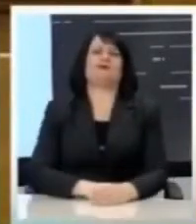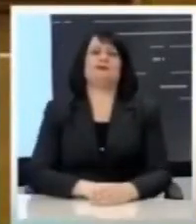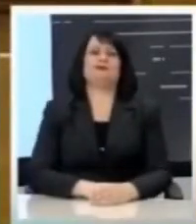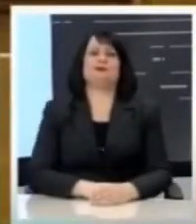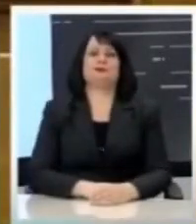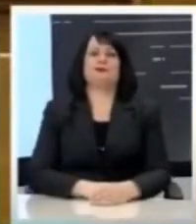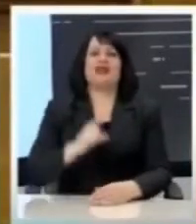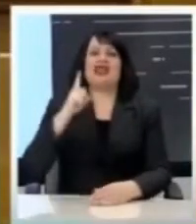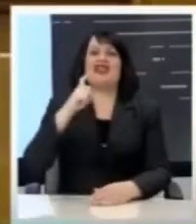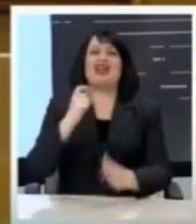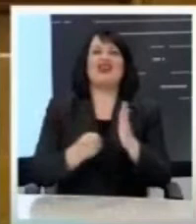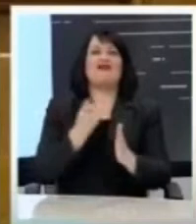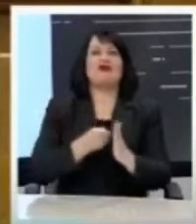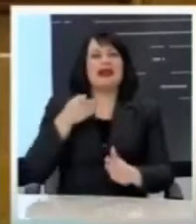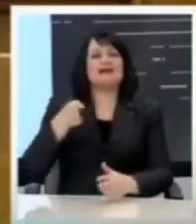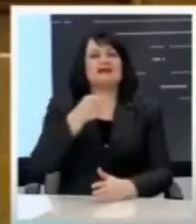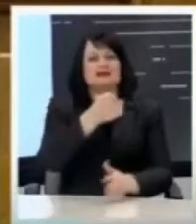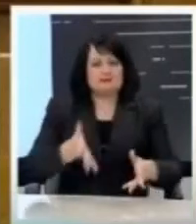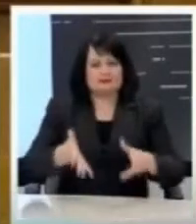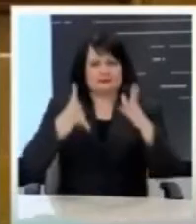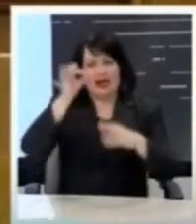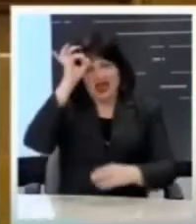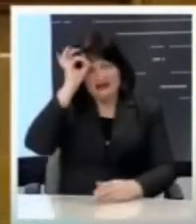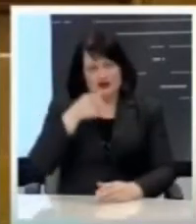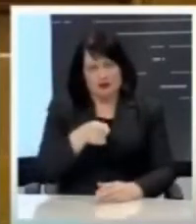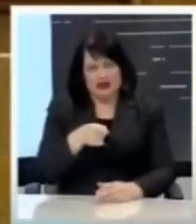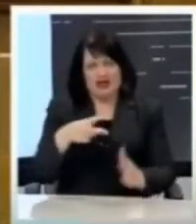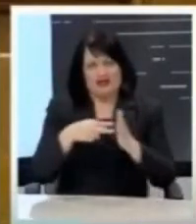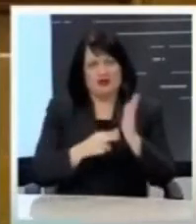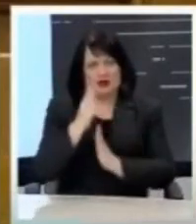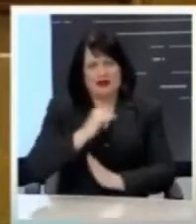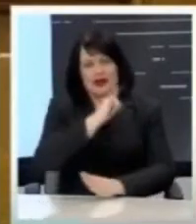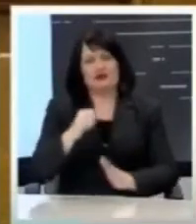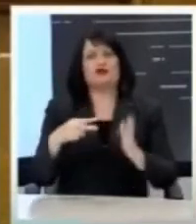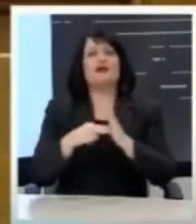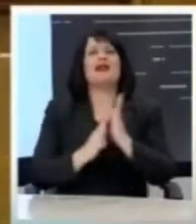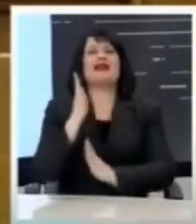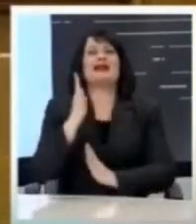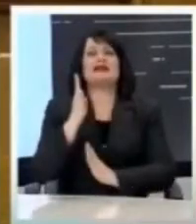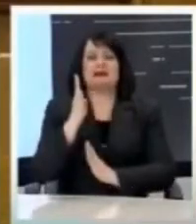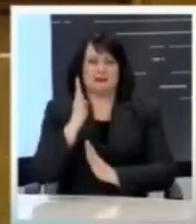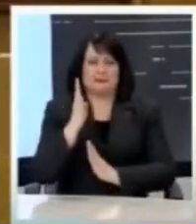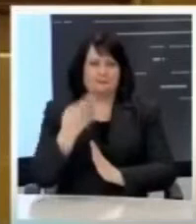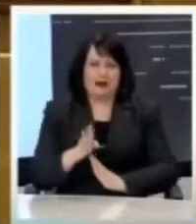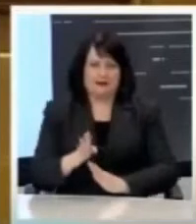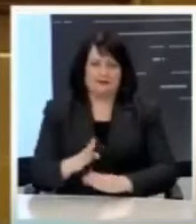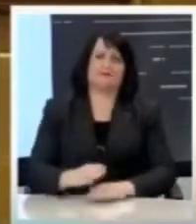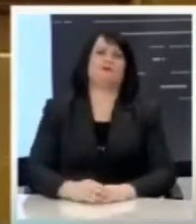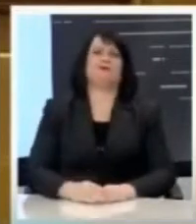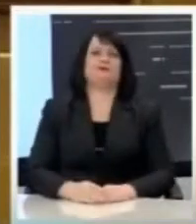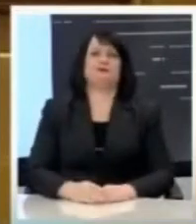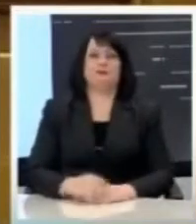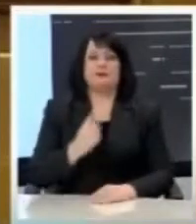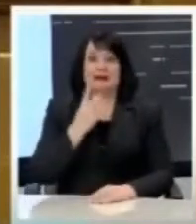10 επιθέσεις σε αστυνομικά τμήματα την περίοδο 2012-2014, 8 την